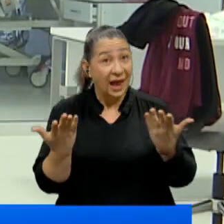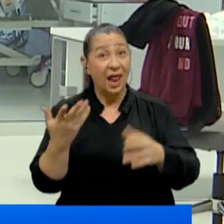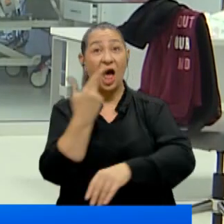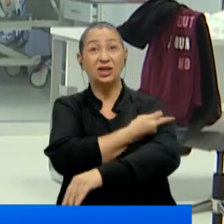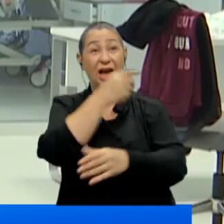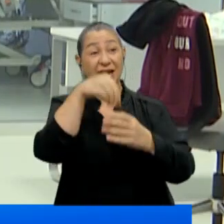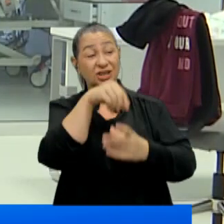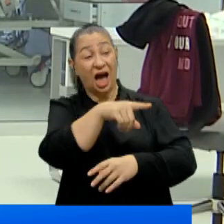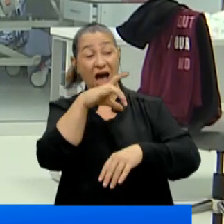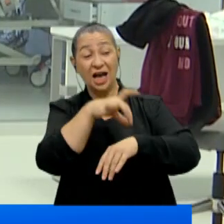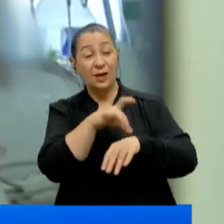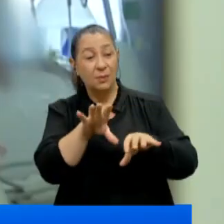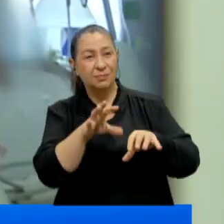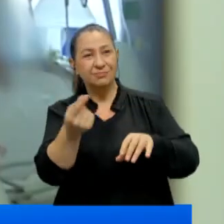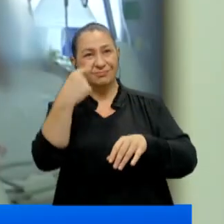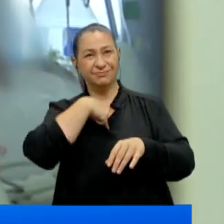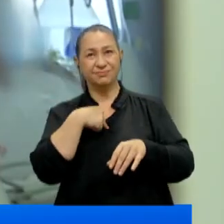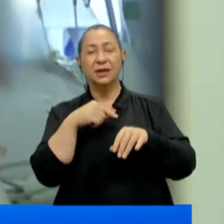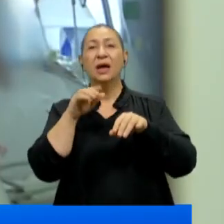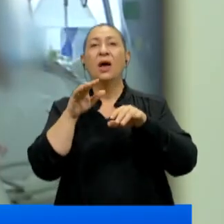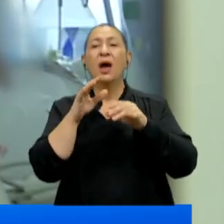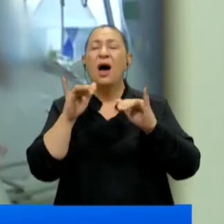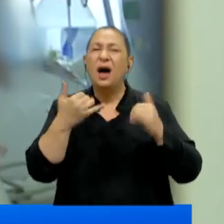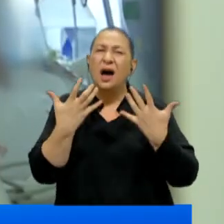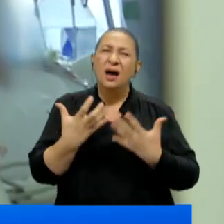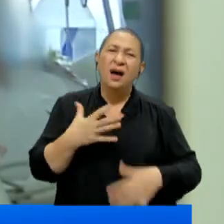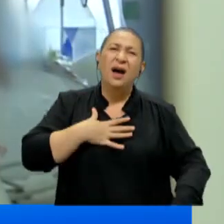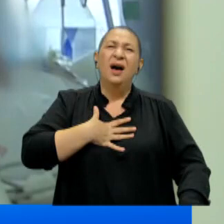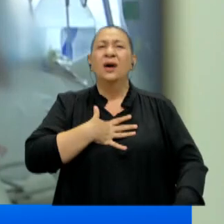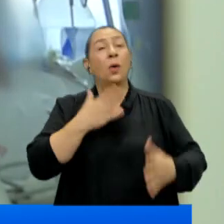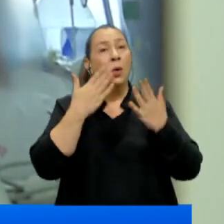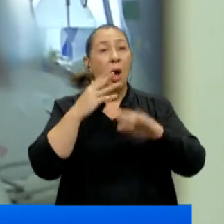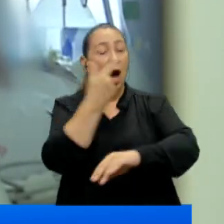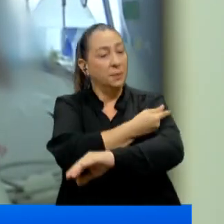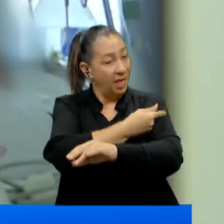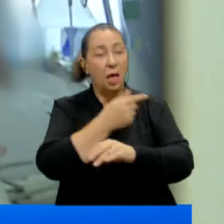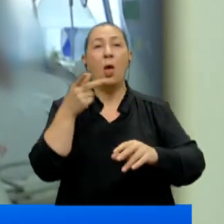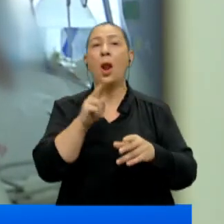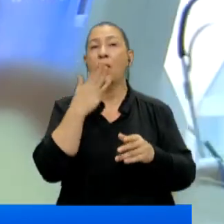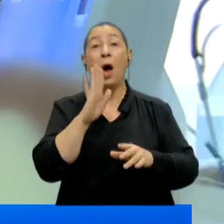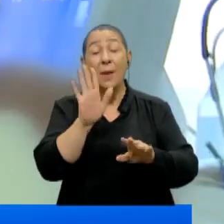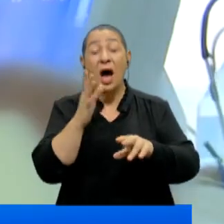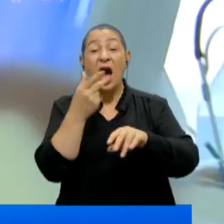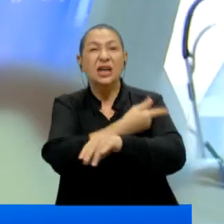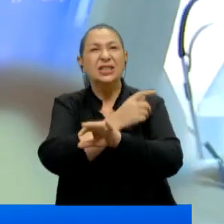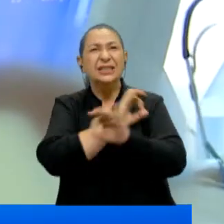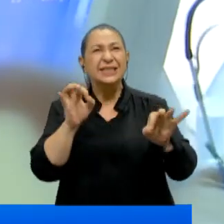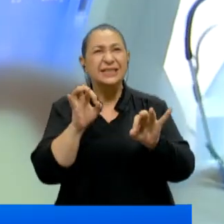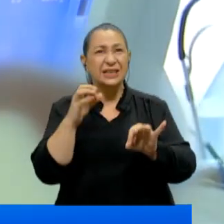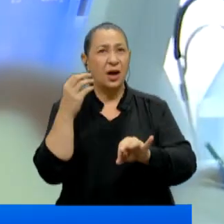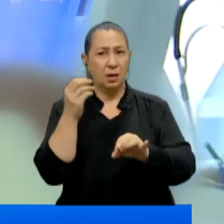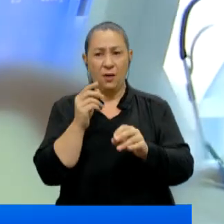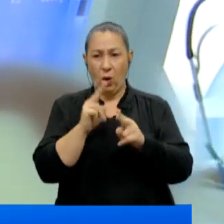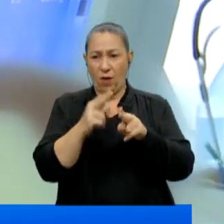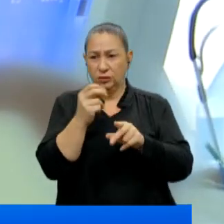aşılananlar arasında hastalığa yakalananların seyri ağır olmuyor. Aşı olup ölen yok ama aşısızların pandemisine dönüşen son dalgada